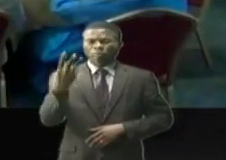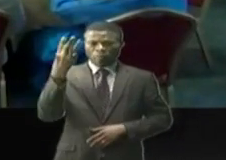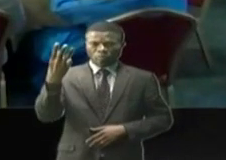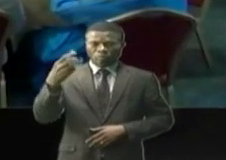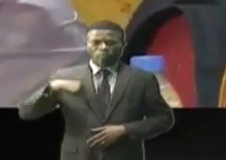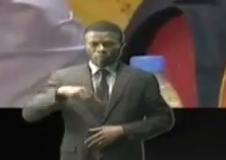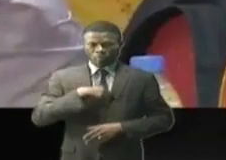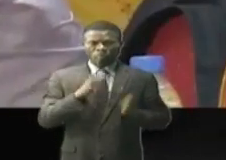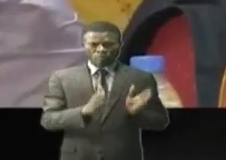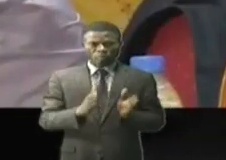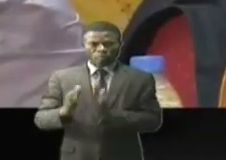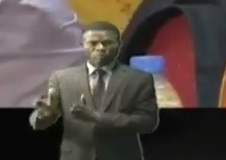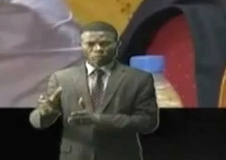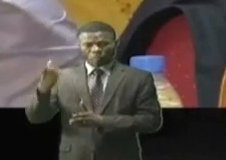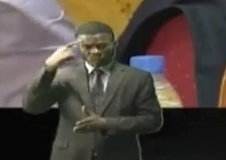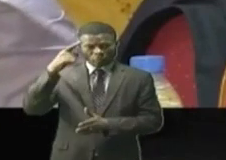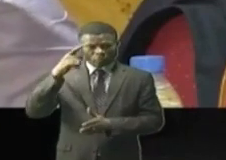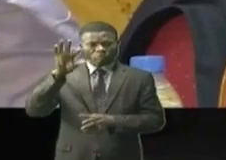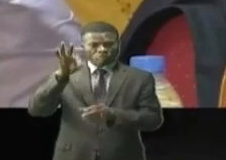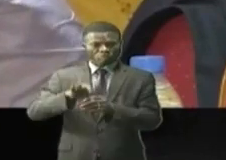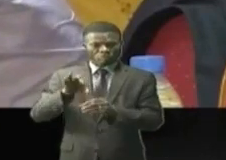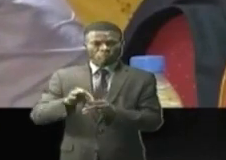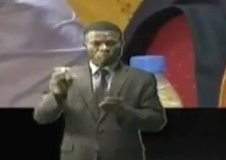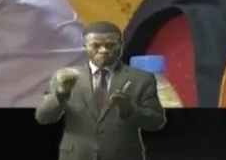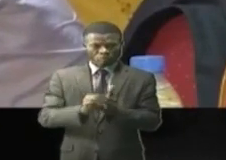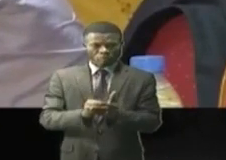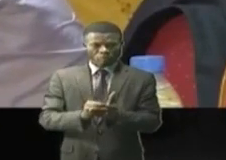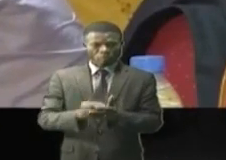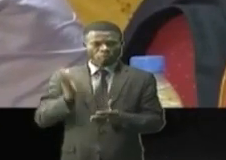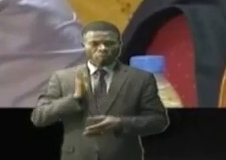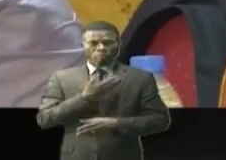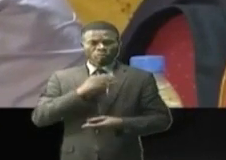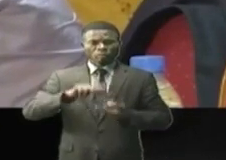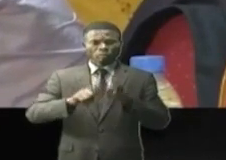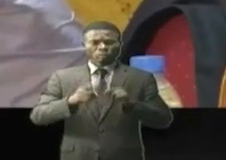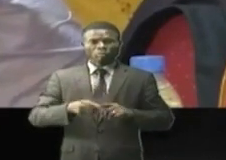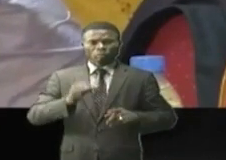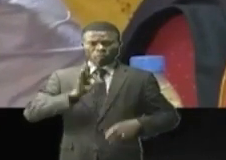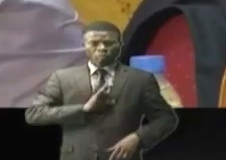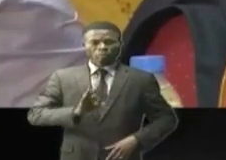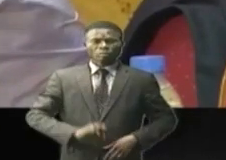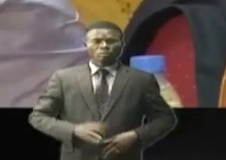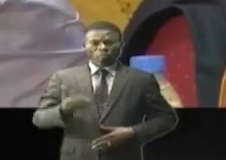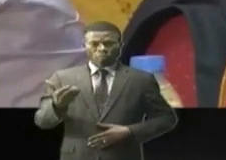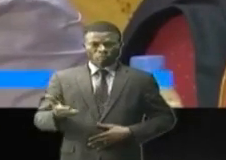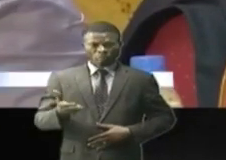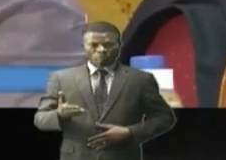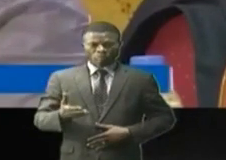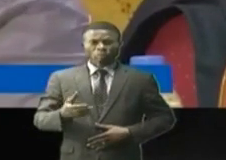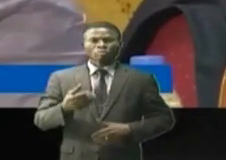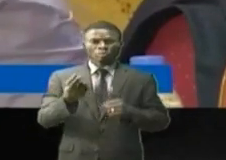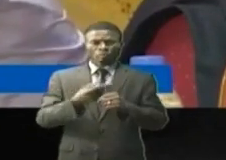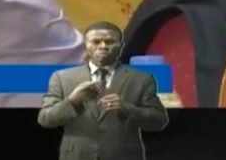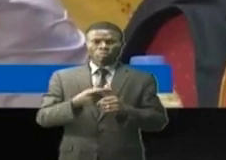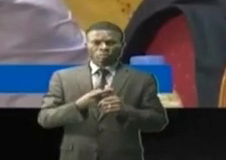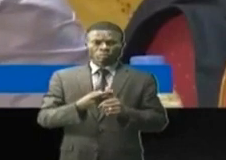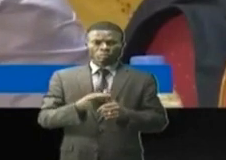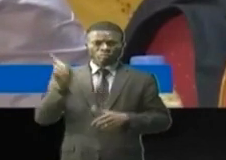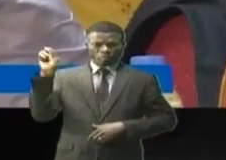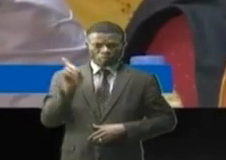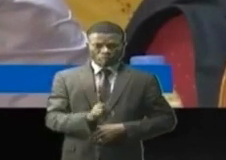nous préparons pour la réélection de notre camarade Félix Tshisekedi. Je viens d'ailleurs du haut de